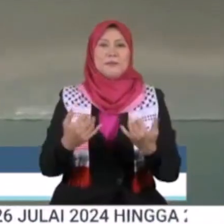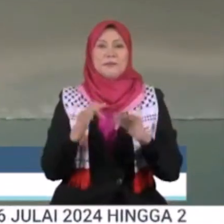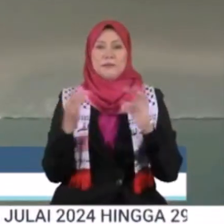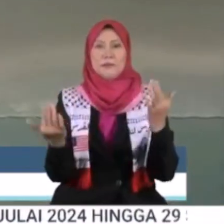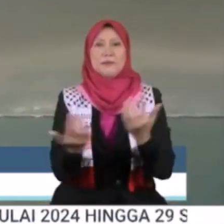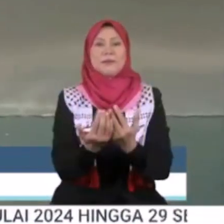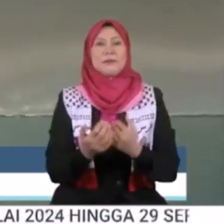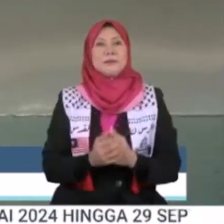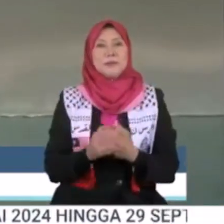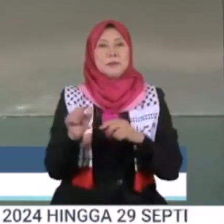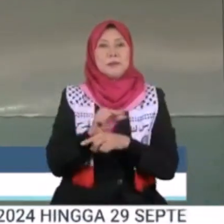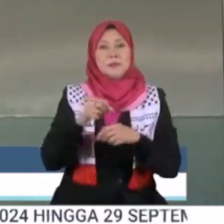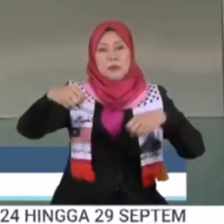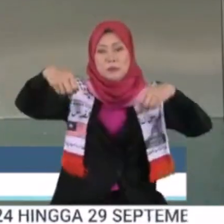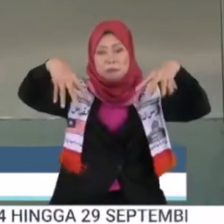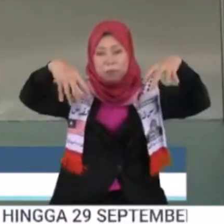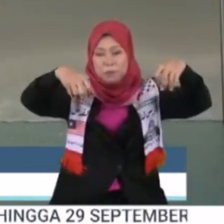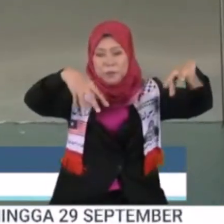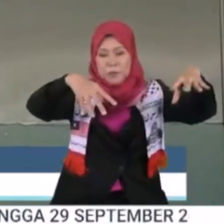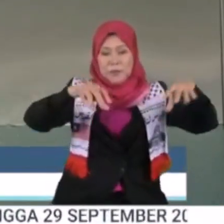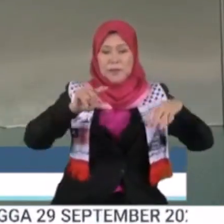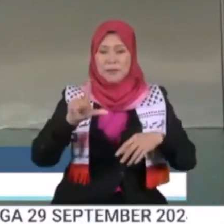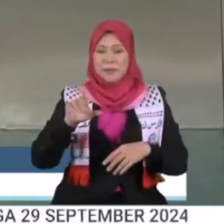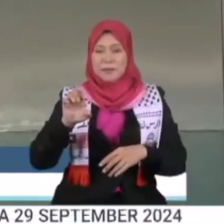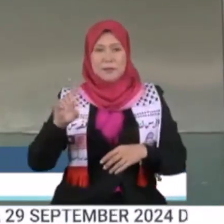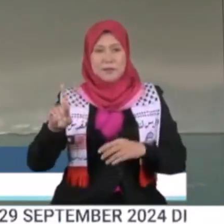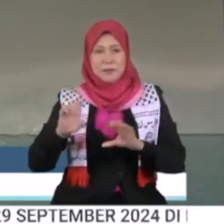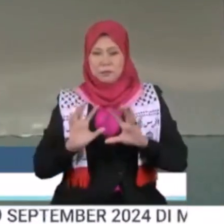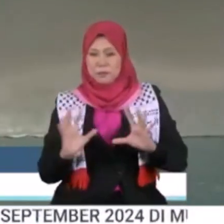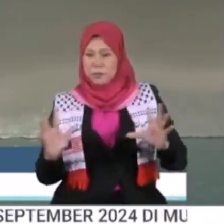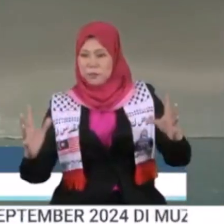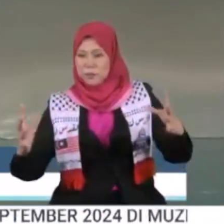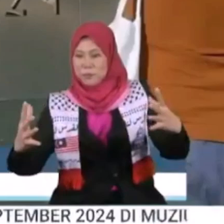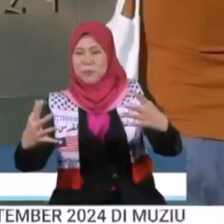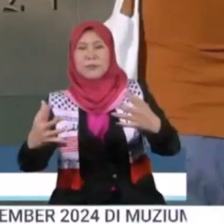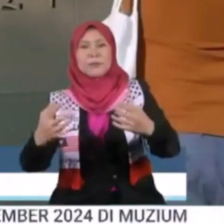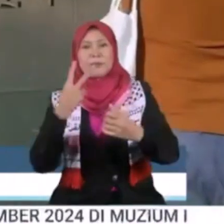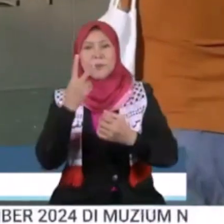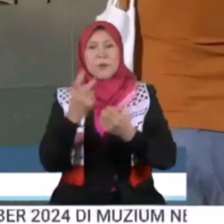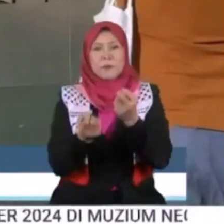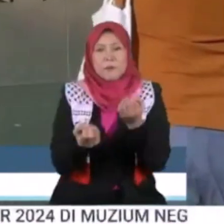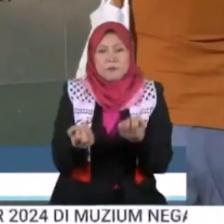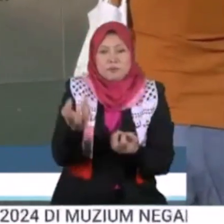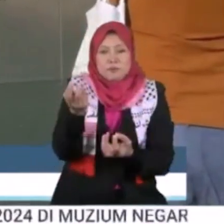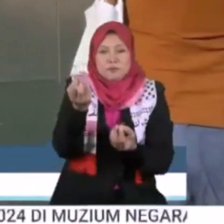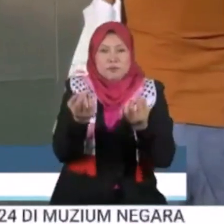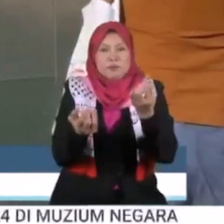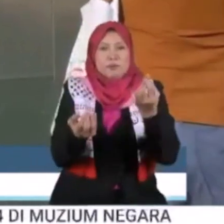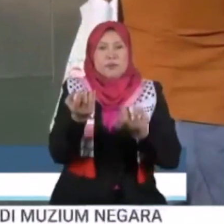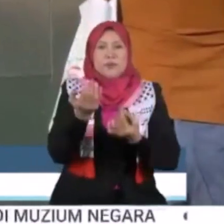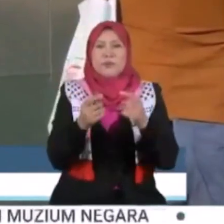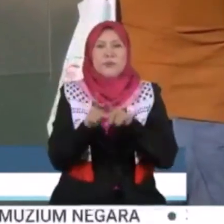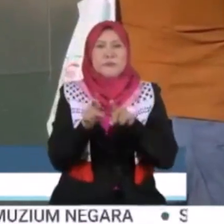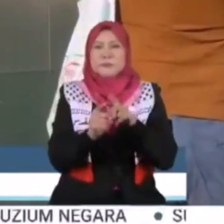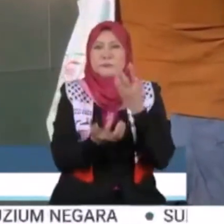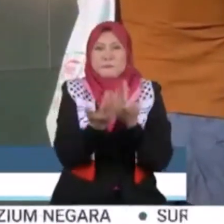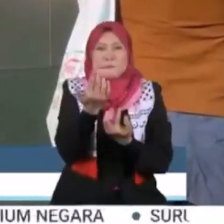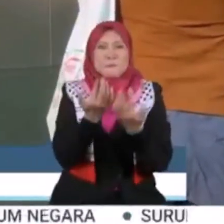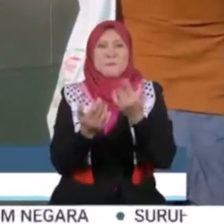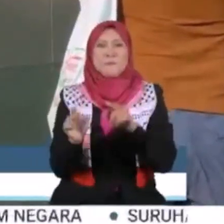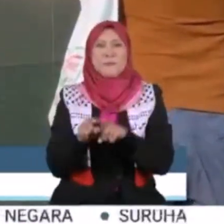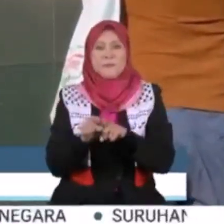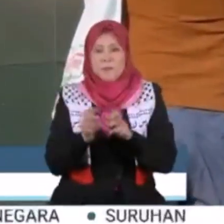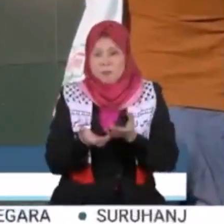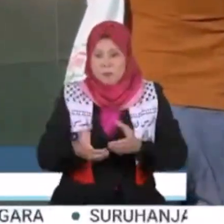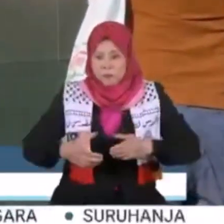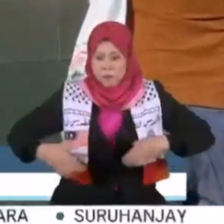dan lampu LED juga digunakan bagi mencipta kesan nyalaan dan asap api sebenar. Bentuk bulatan